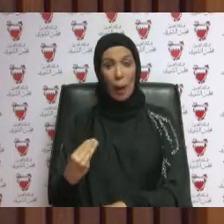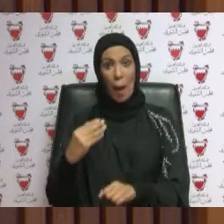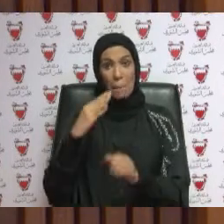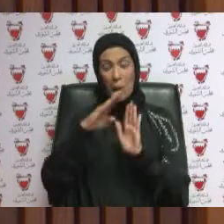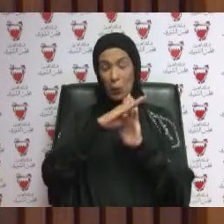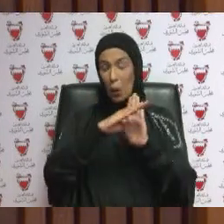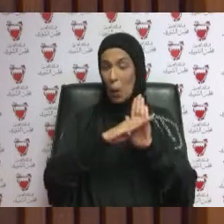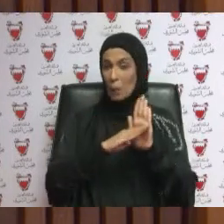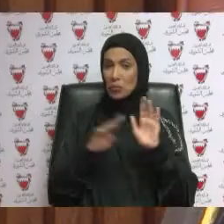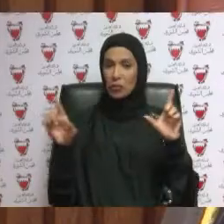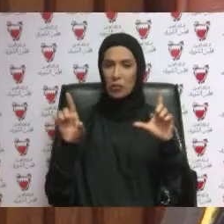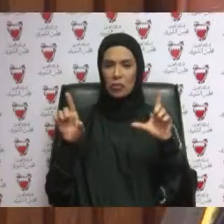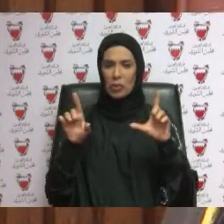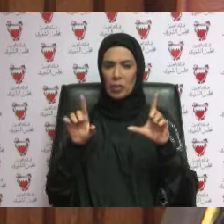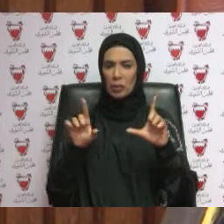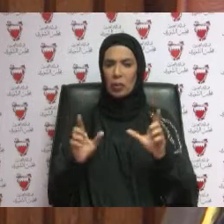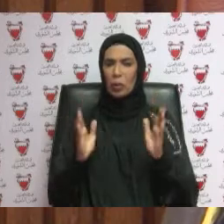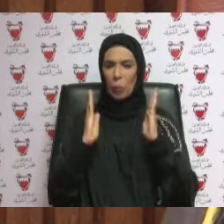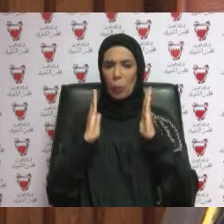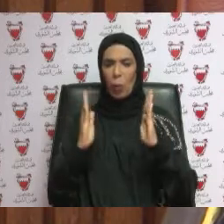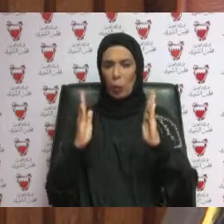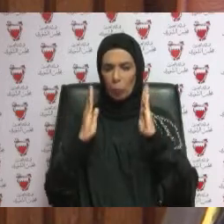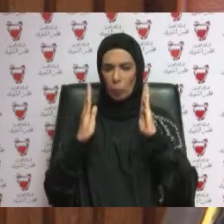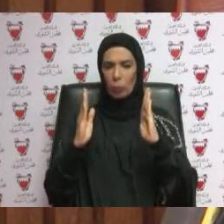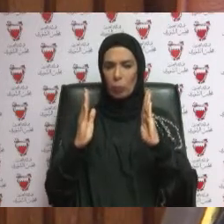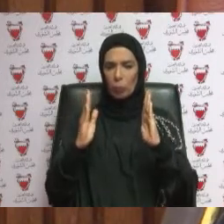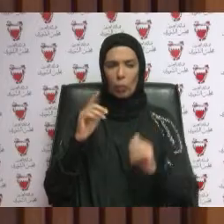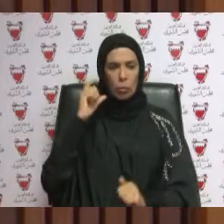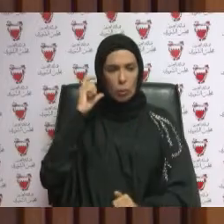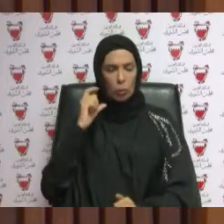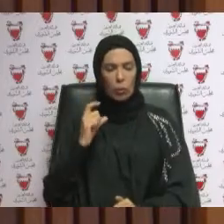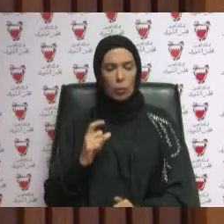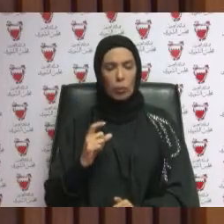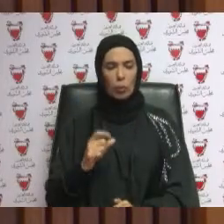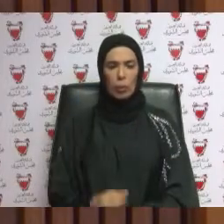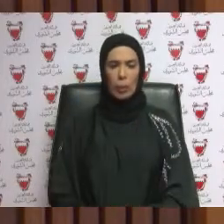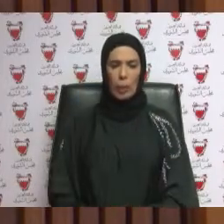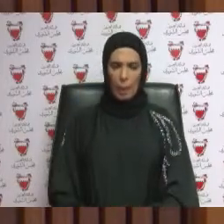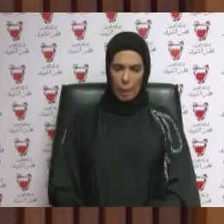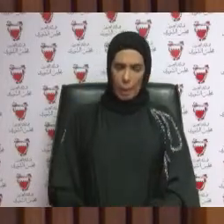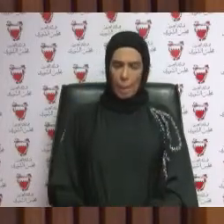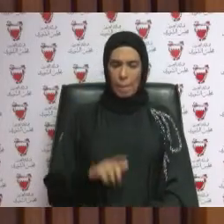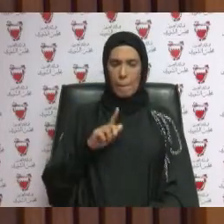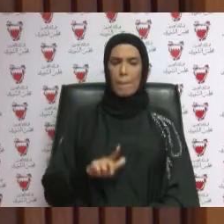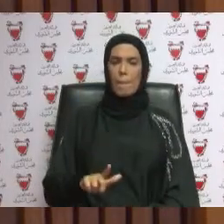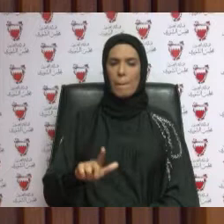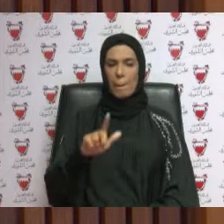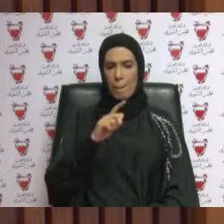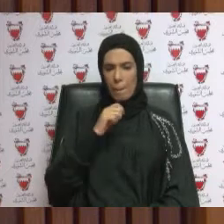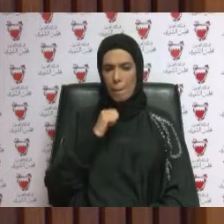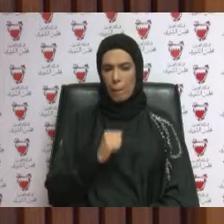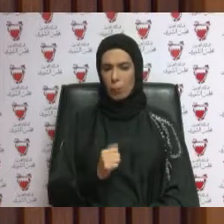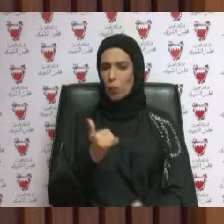نتمنى ونبارك لدولة الإمارات العربية هذا التوجه، وأأمل أن البحرين